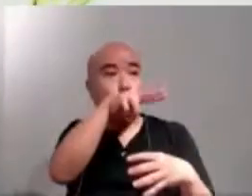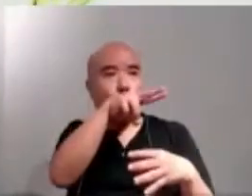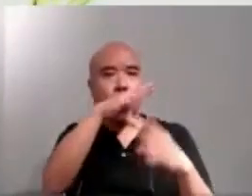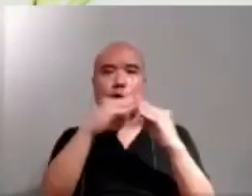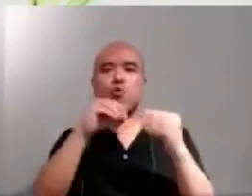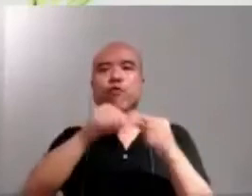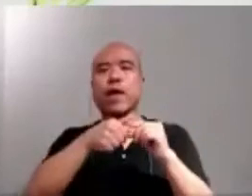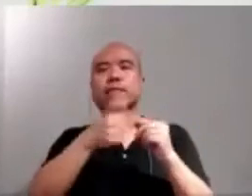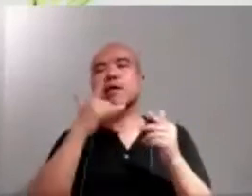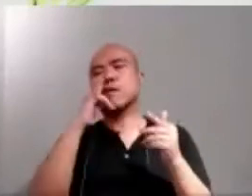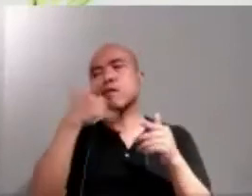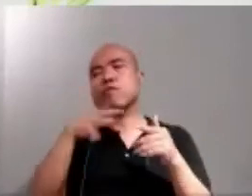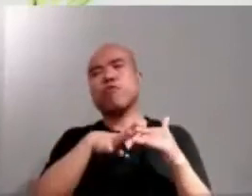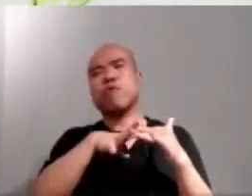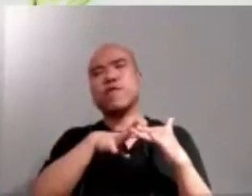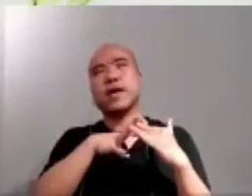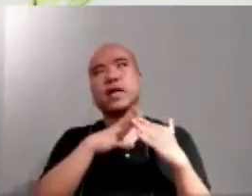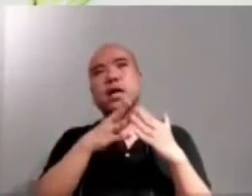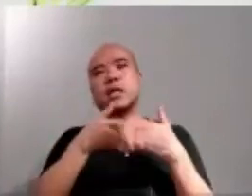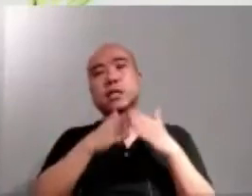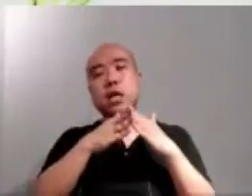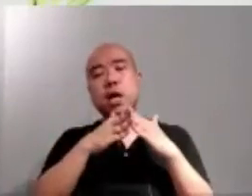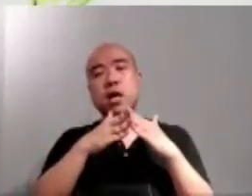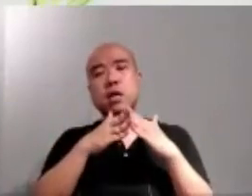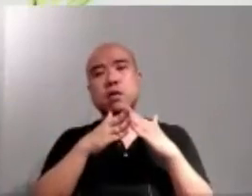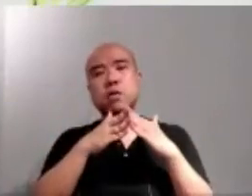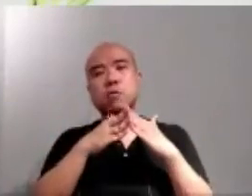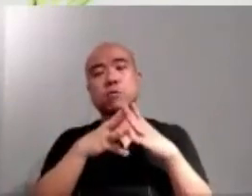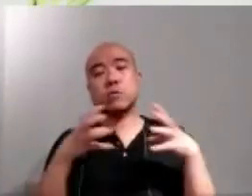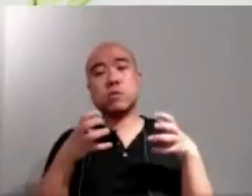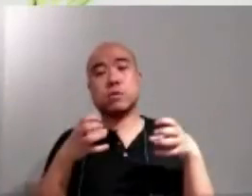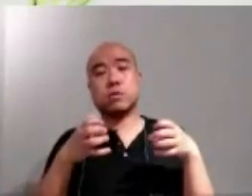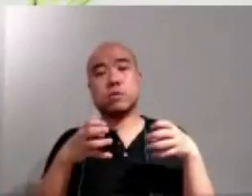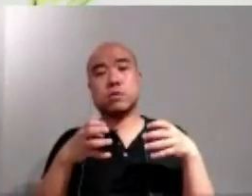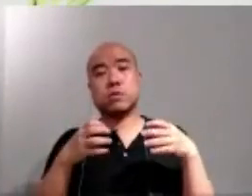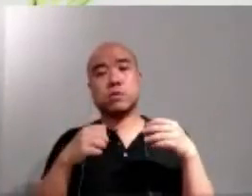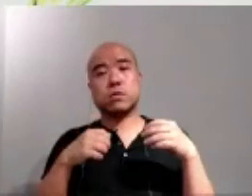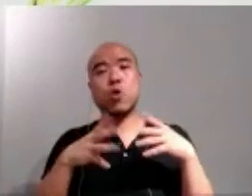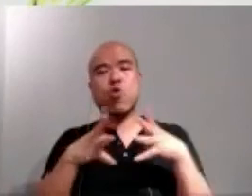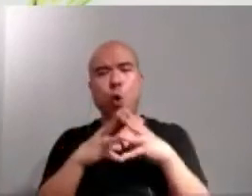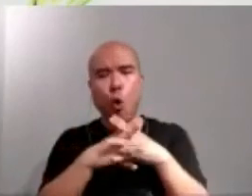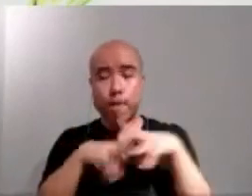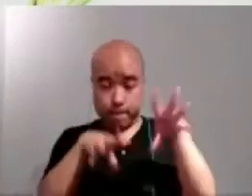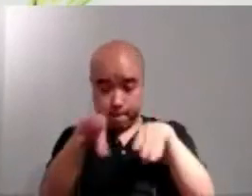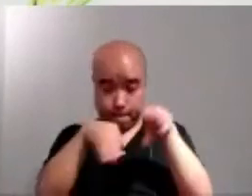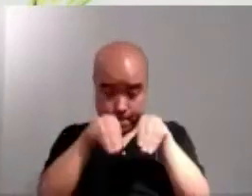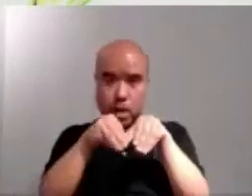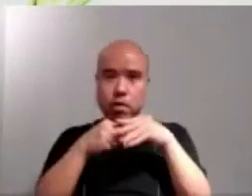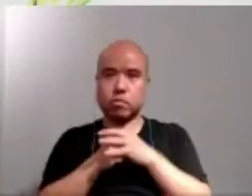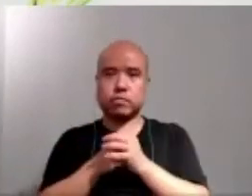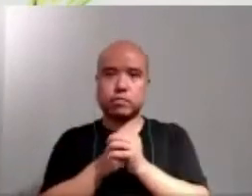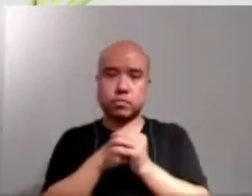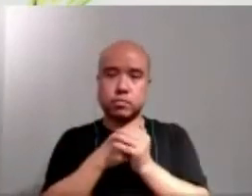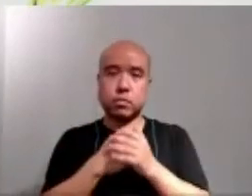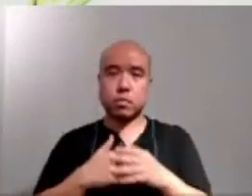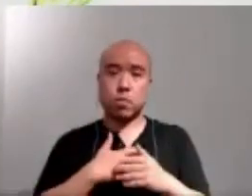新常態當中咧建立更鞏固嘅資本，我哋嘅社會資本。咁而呢一場疫症不止係